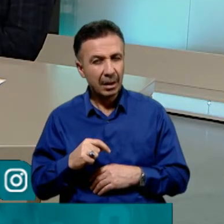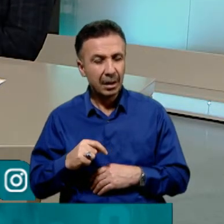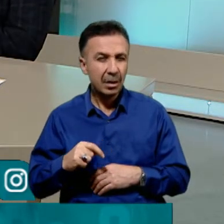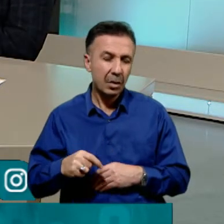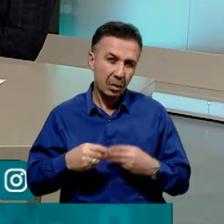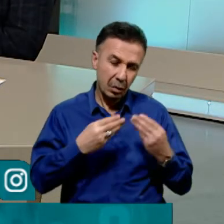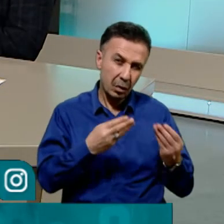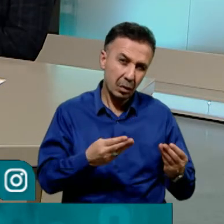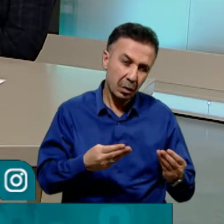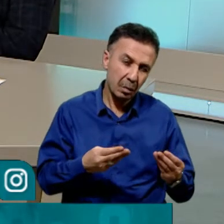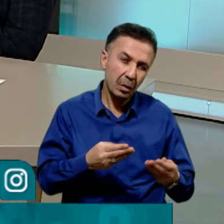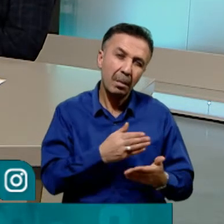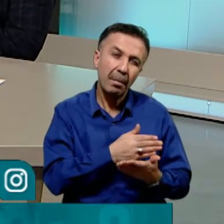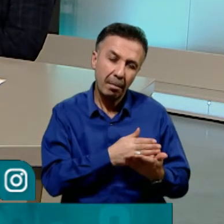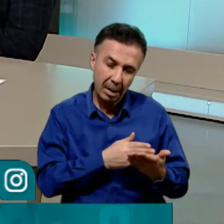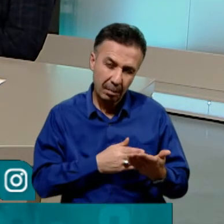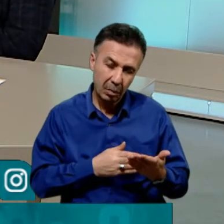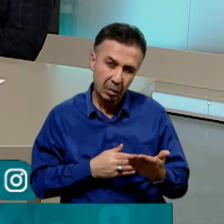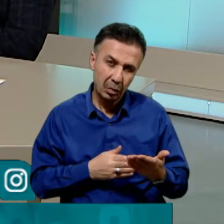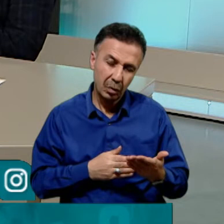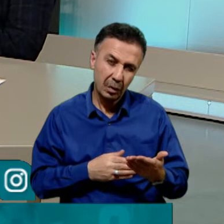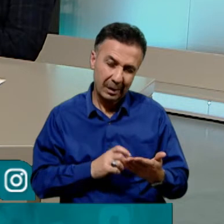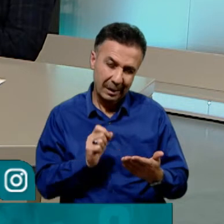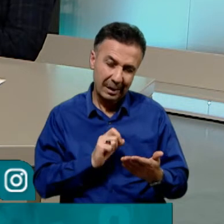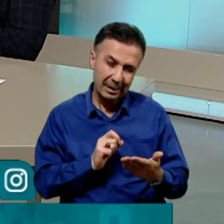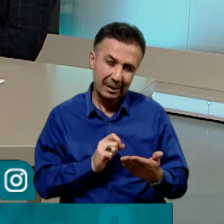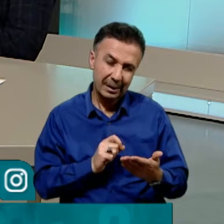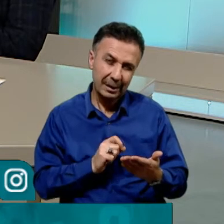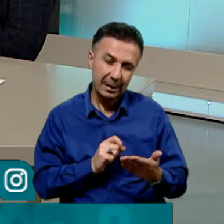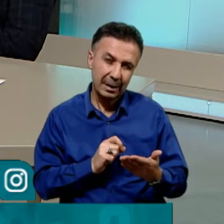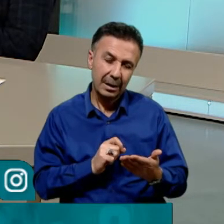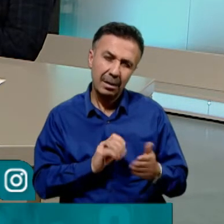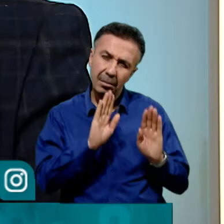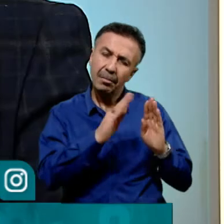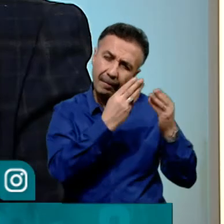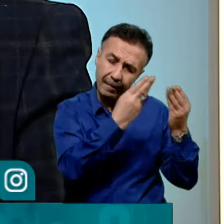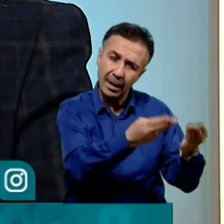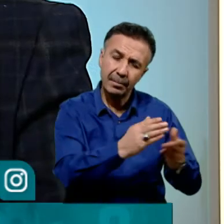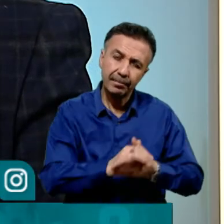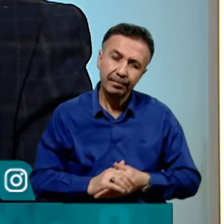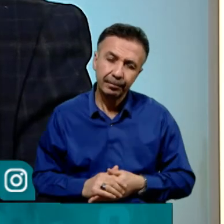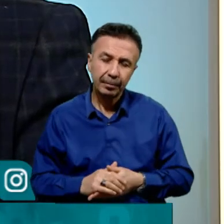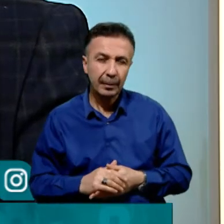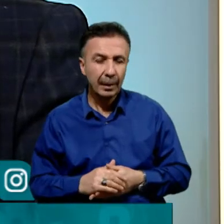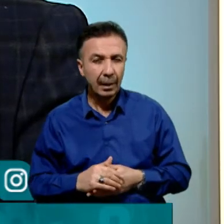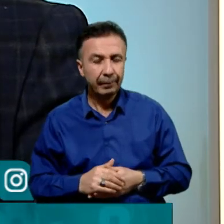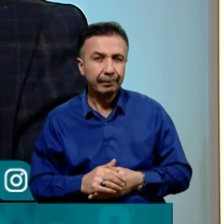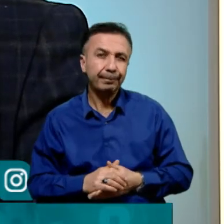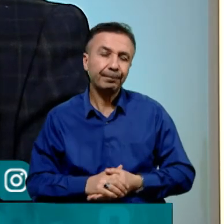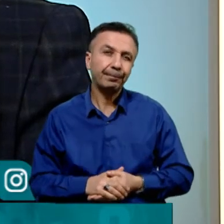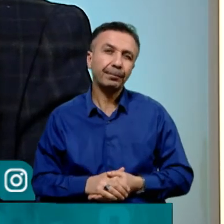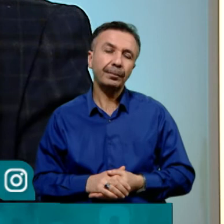zimmetiyle yani makbuzuyla veya kağıdı sepetiyle neyse bırakır. Resmi olarak onlara teslim